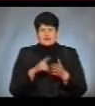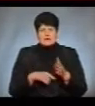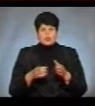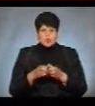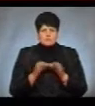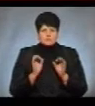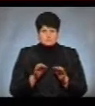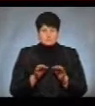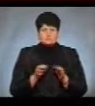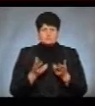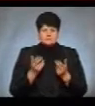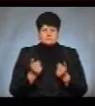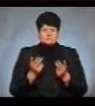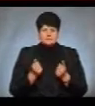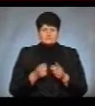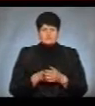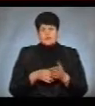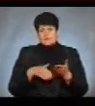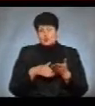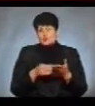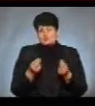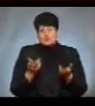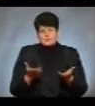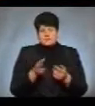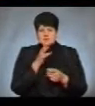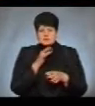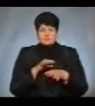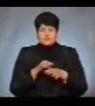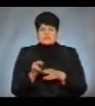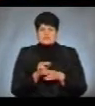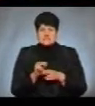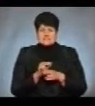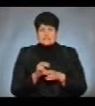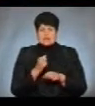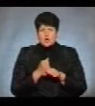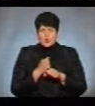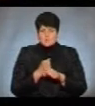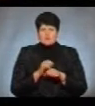громади, правильно, може бути громади, таке спонсорів. Також під час проведення саме реставраційних робіт проводиться